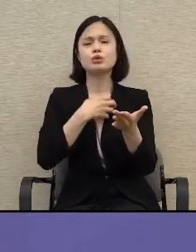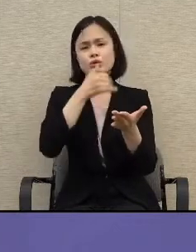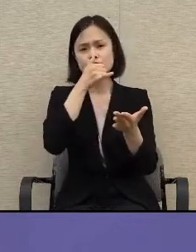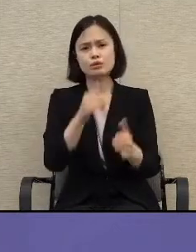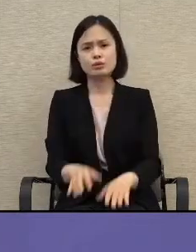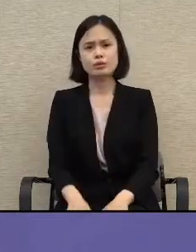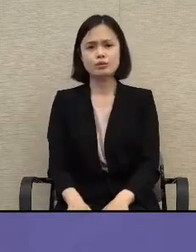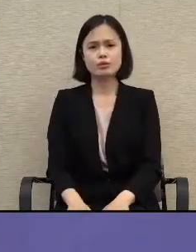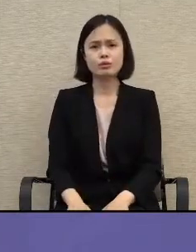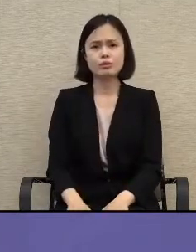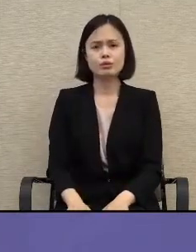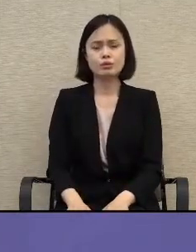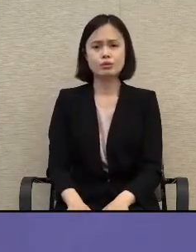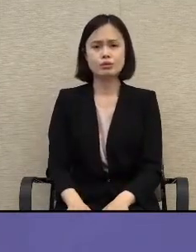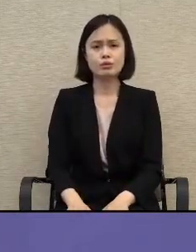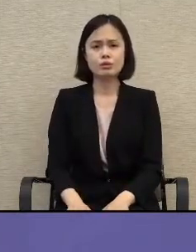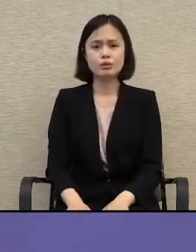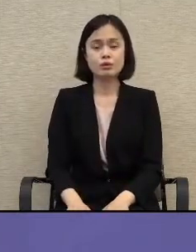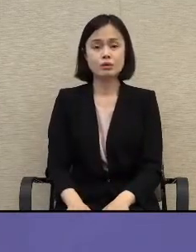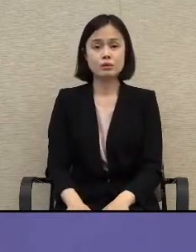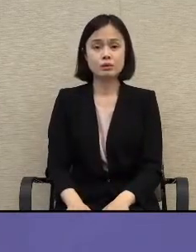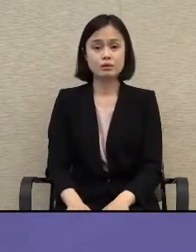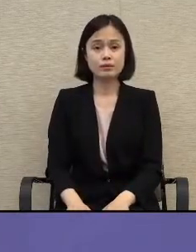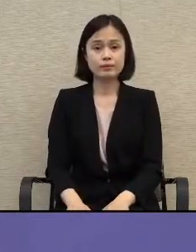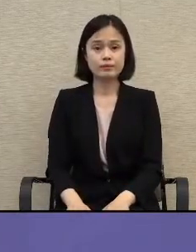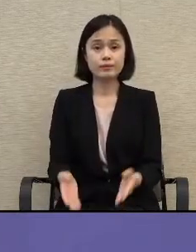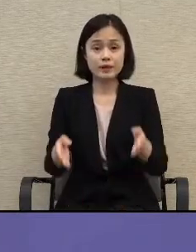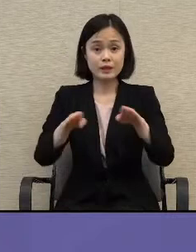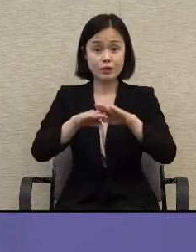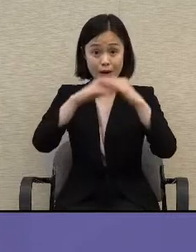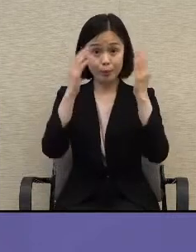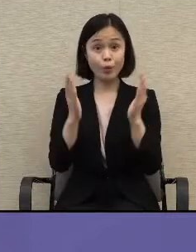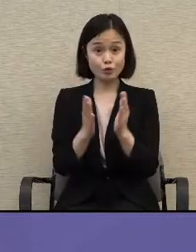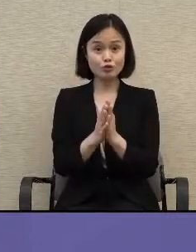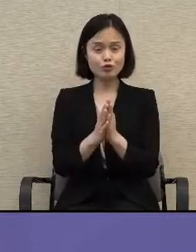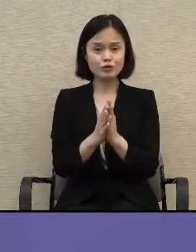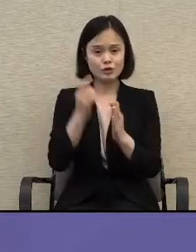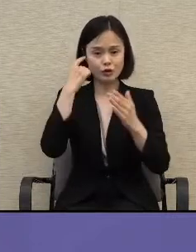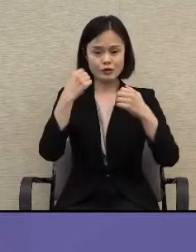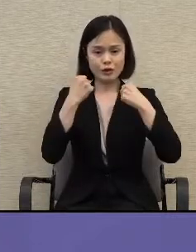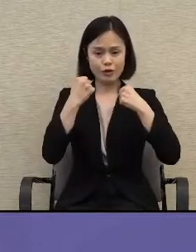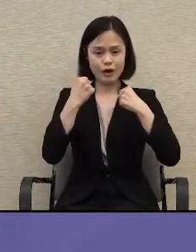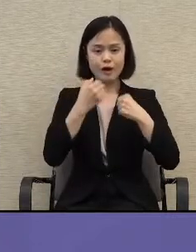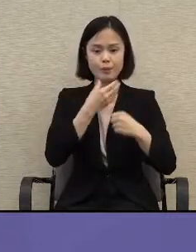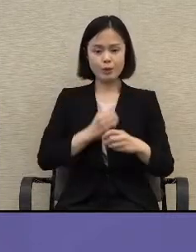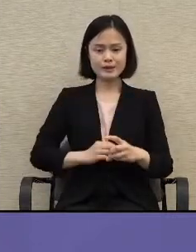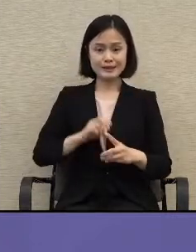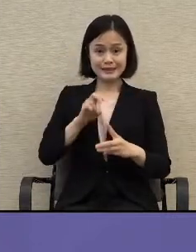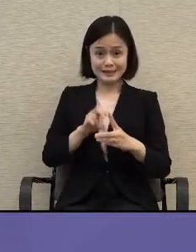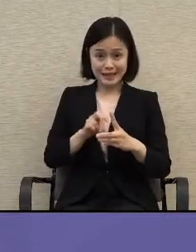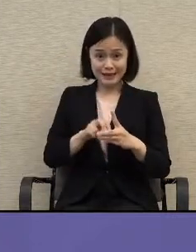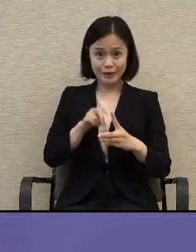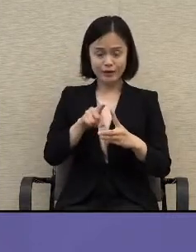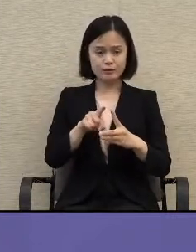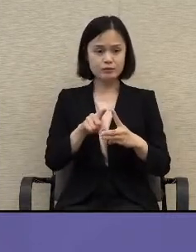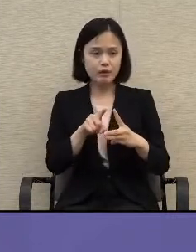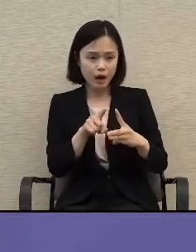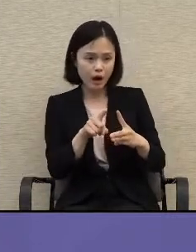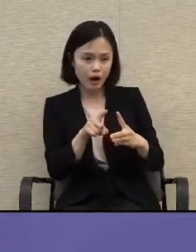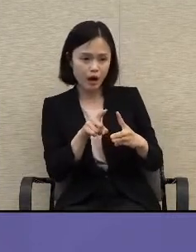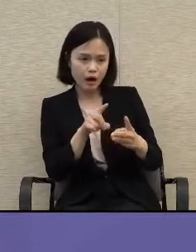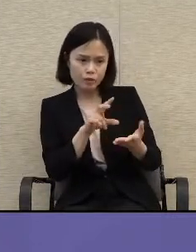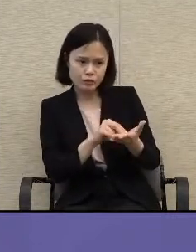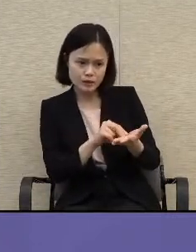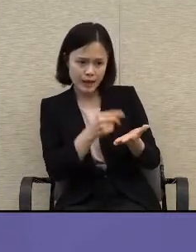보시면 모든 대상 그리고 이제 모든 기관은 정신건강복지센터에서 자신들이 발견한 사례에 대한 개입을 충실하게